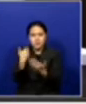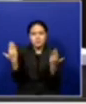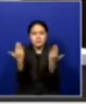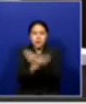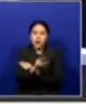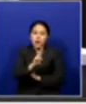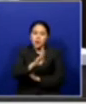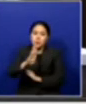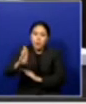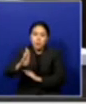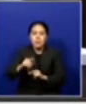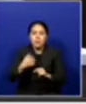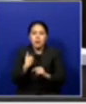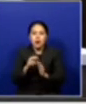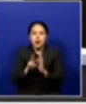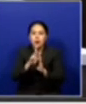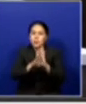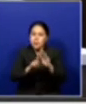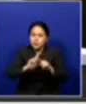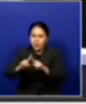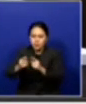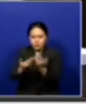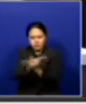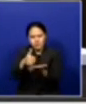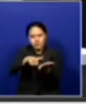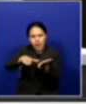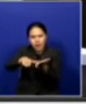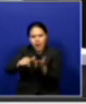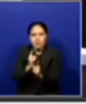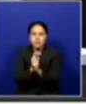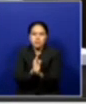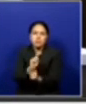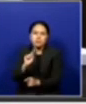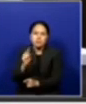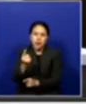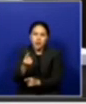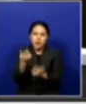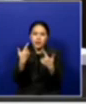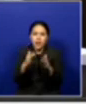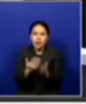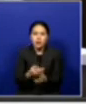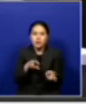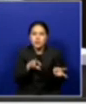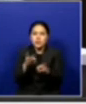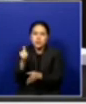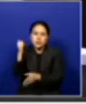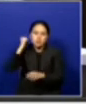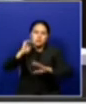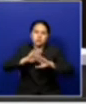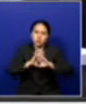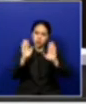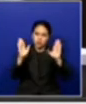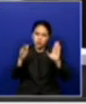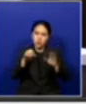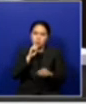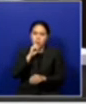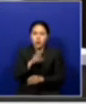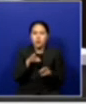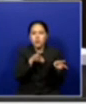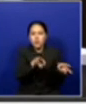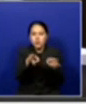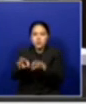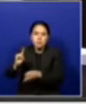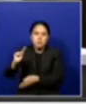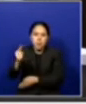องรับใหม่ภายใต้สถานการณ์ฉุกเฉินจัดซื้อจัดสร้างโดยยกเลิกวิธีการเดิมทั้งหมดครับใช้วิธีพิเศษหมดเฉพาะเจาะจงหมด